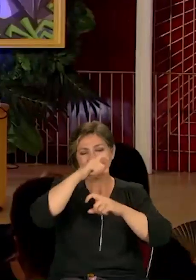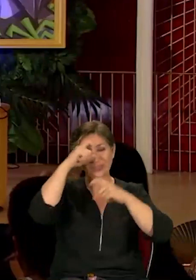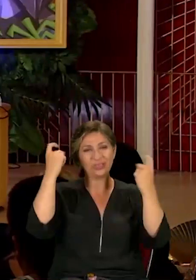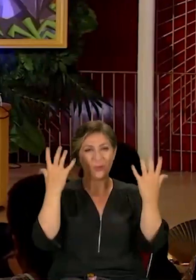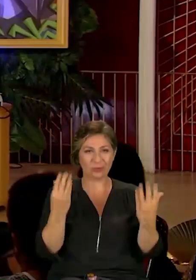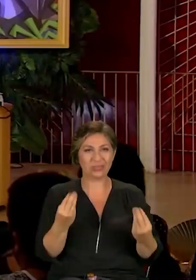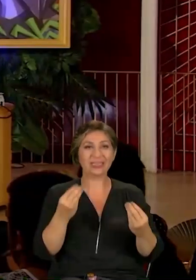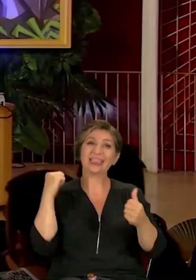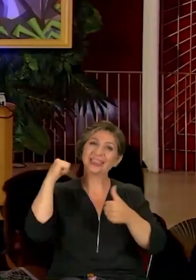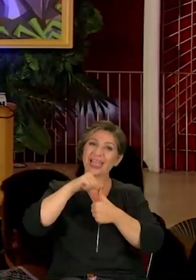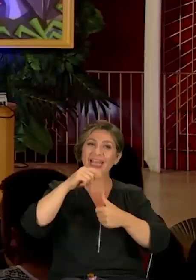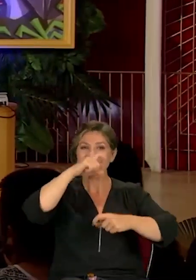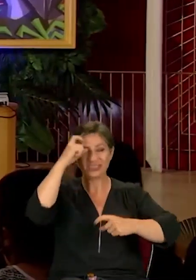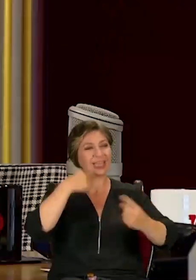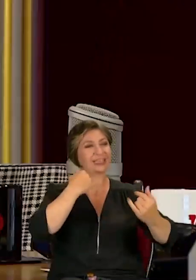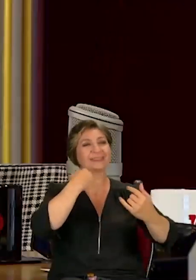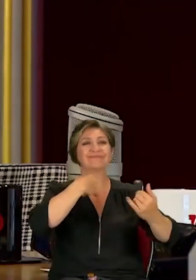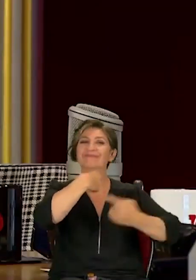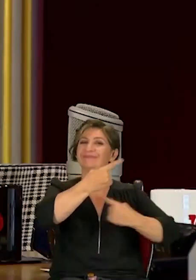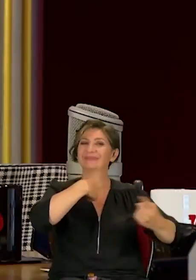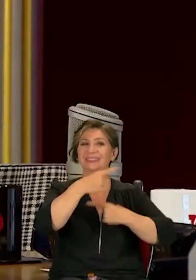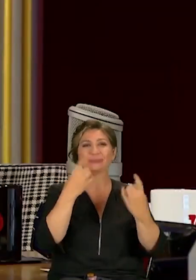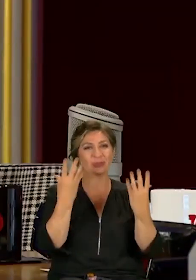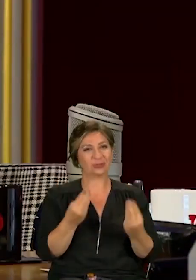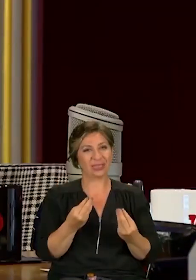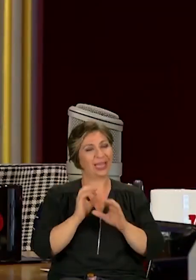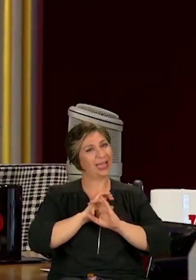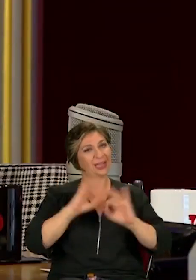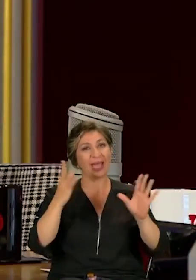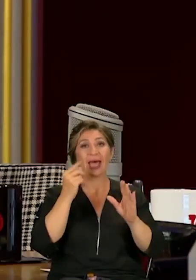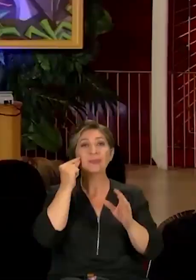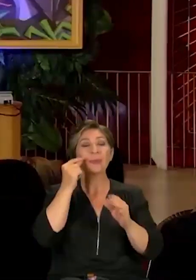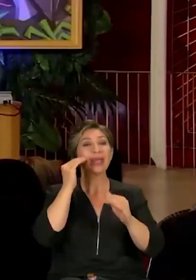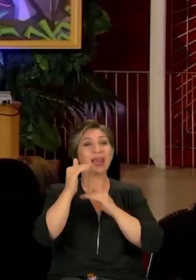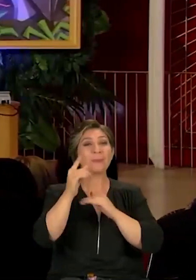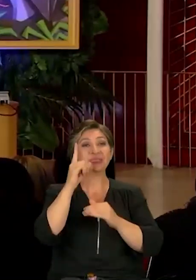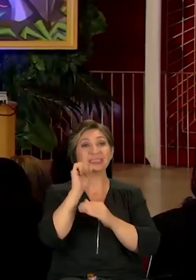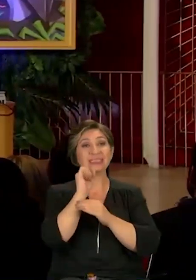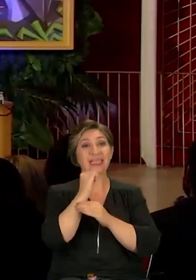olur veya tekrar ilişkilerimiz düzelir. Harikulade. Hanımlar, beyler,